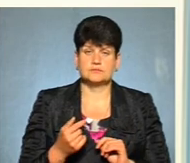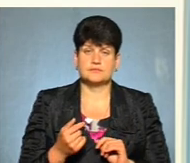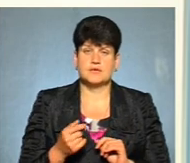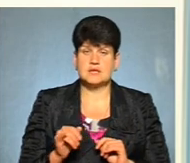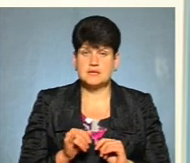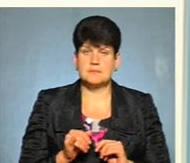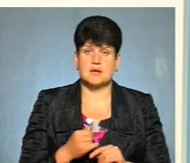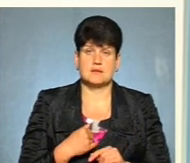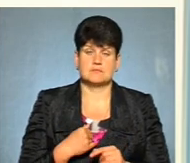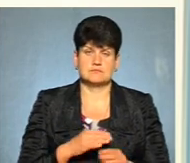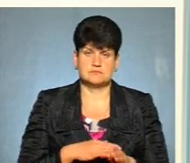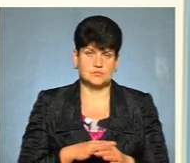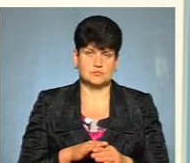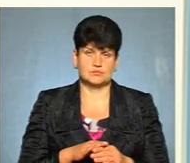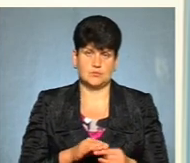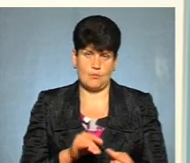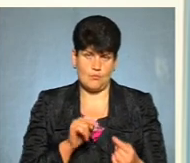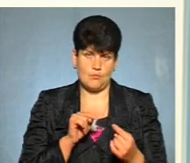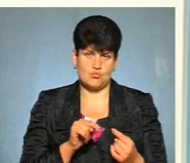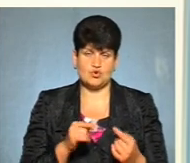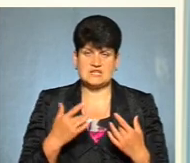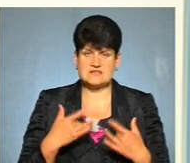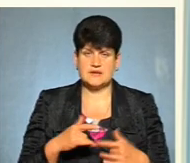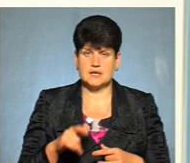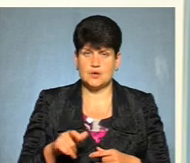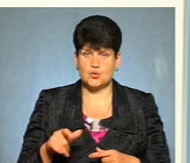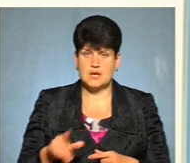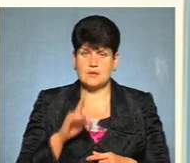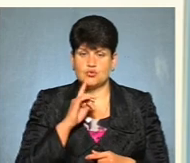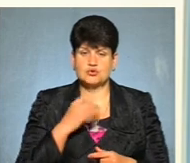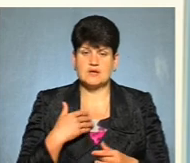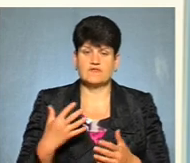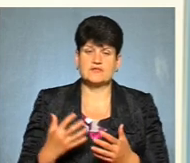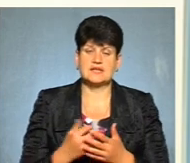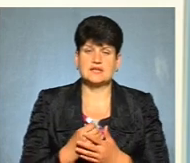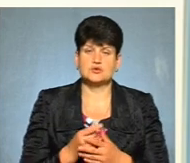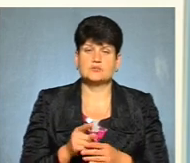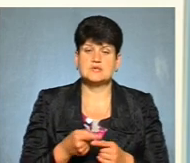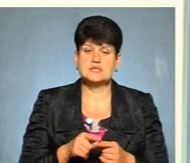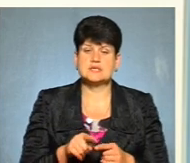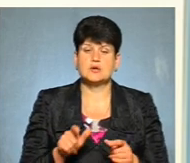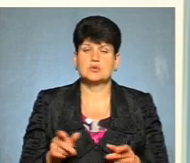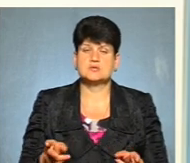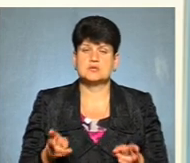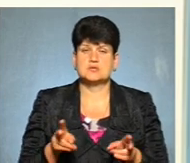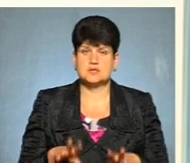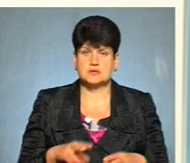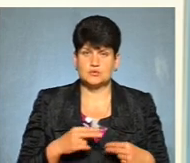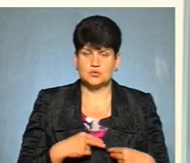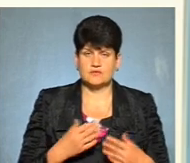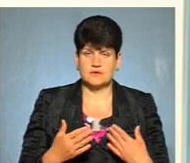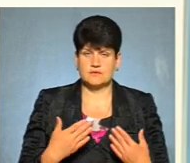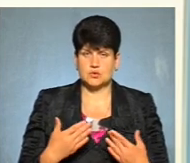ми категорично виступаємо проти звільнення людей, і поки що нам вдається, що ці люди залишаються в трудових відносинах з